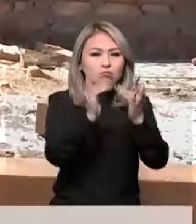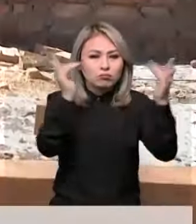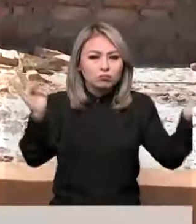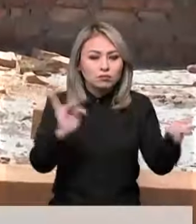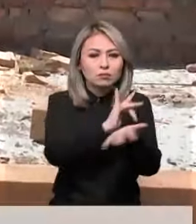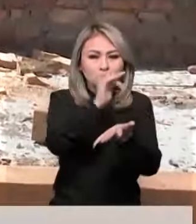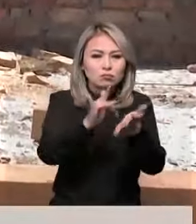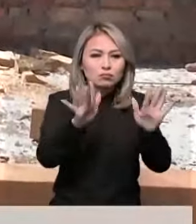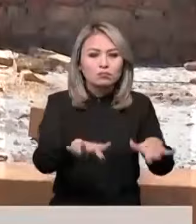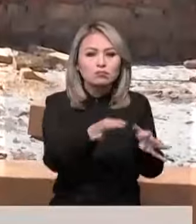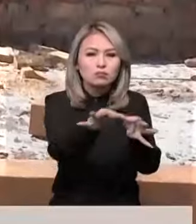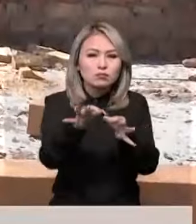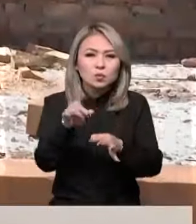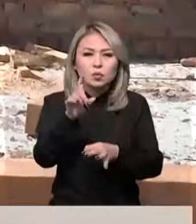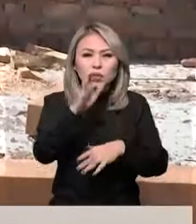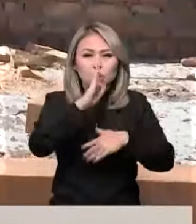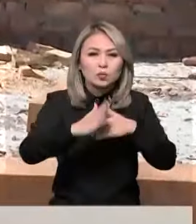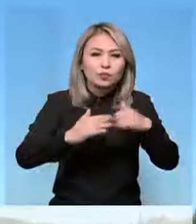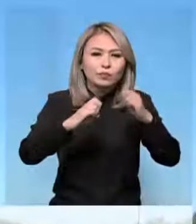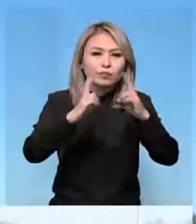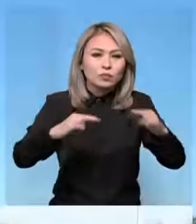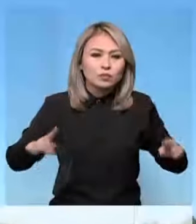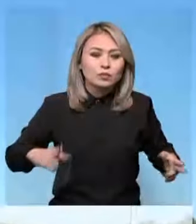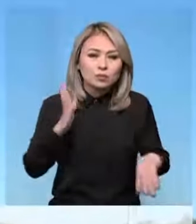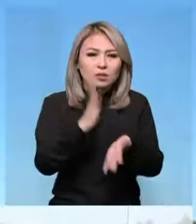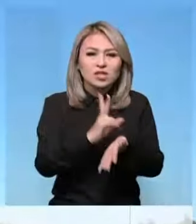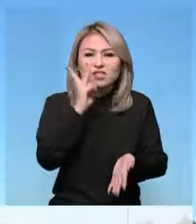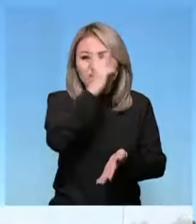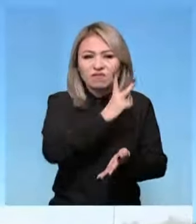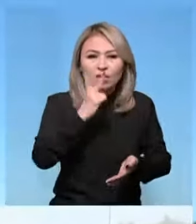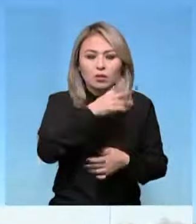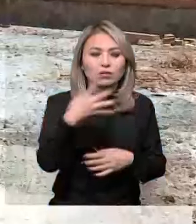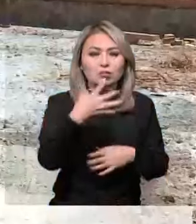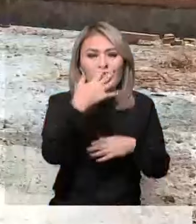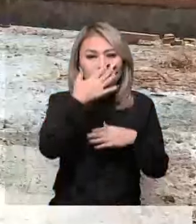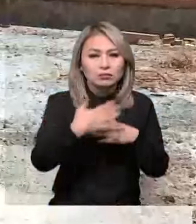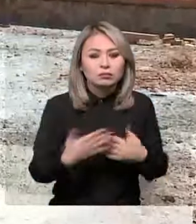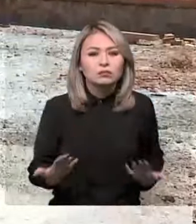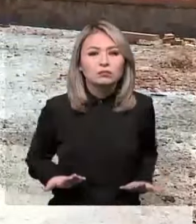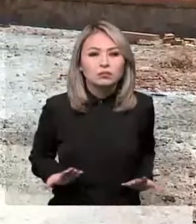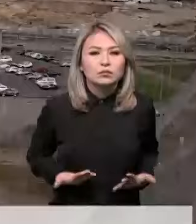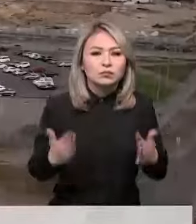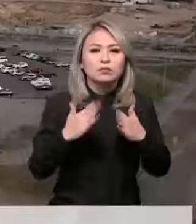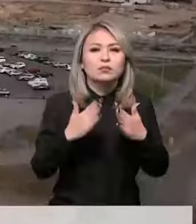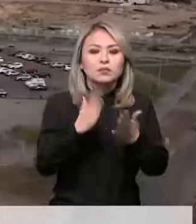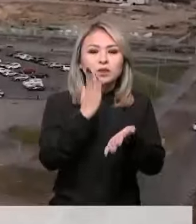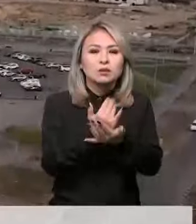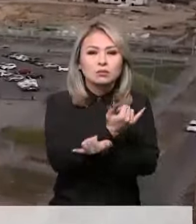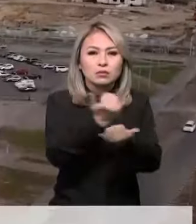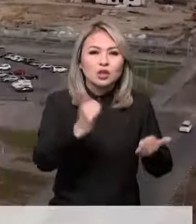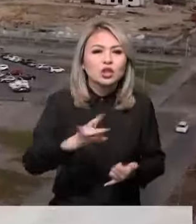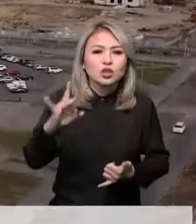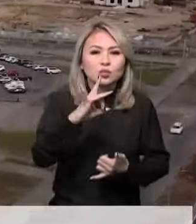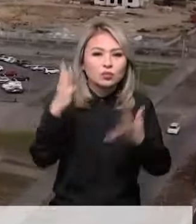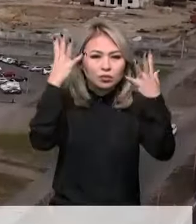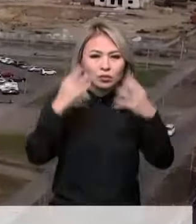Қалалар мен ауыл аймақтарда жүздеген әлеуметтік нысандар бой көтерді. 2 жыл ішінде 4000-нан астам тұрғын баспаналы болды. Республика күні